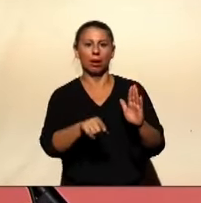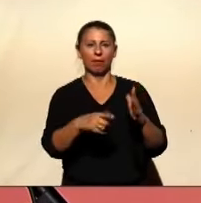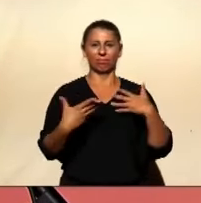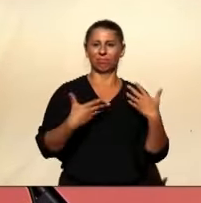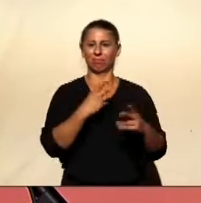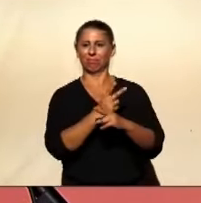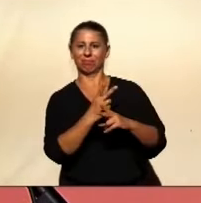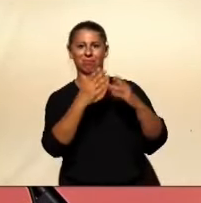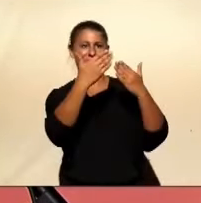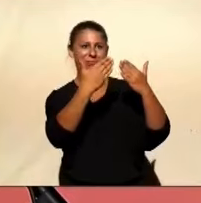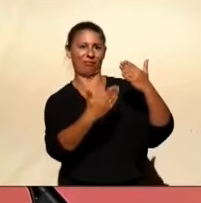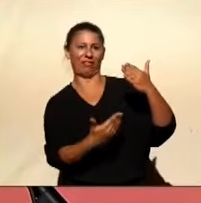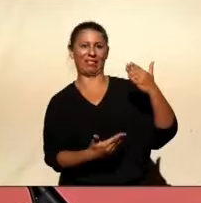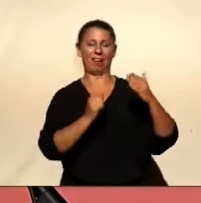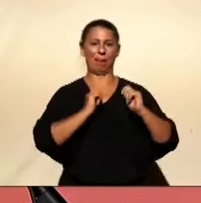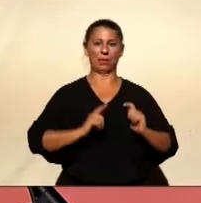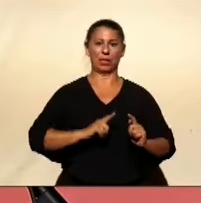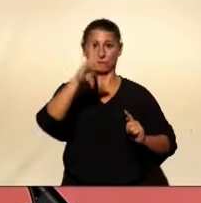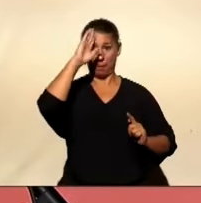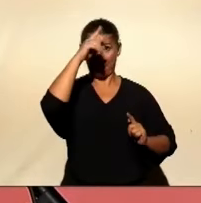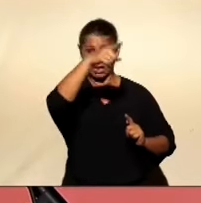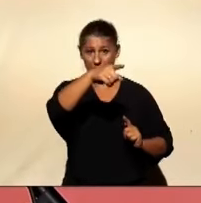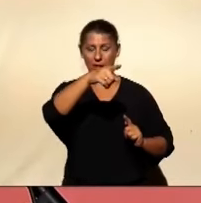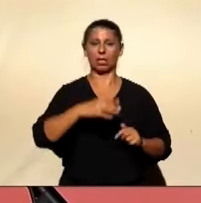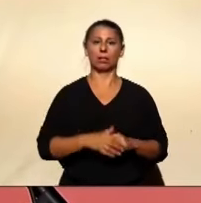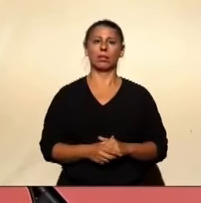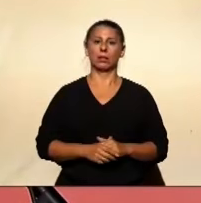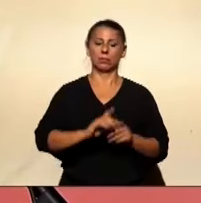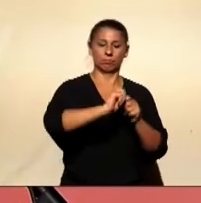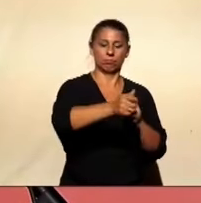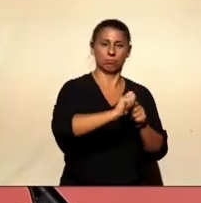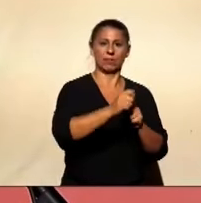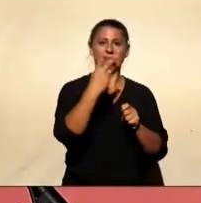καπιταλισμού στις Ηνωμένες Πολιτείες Αμερικής να αμείβονται